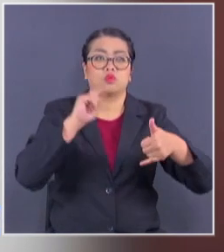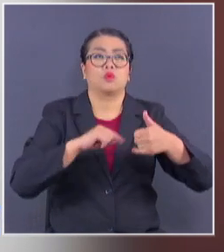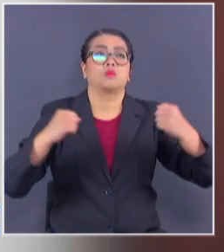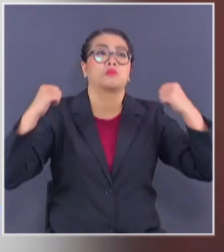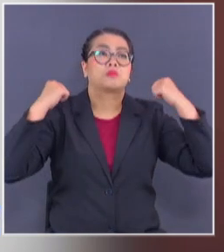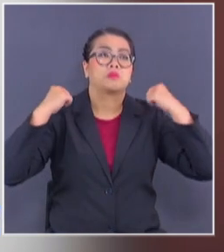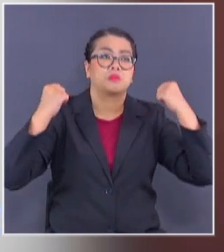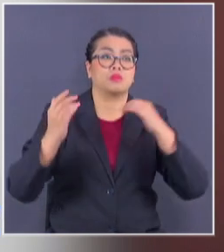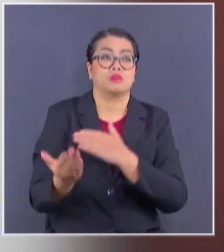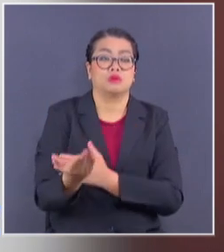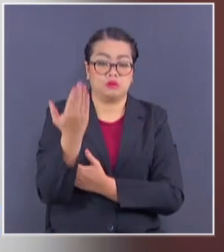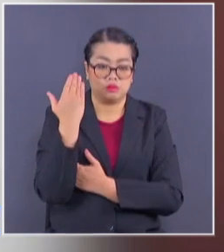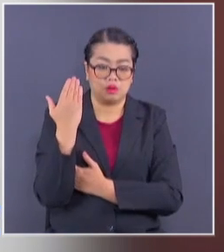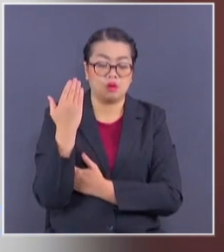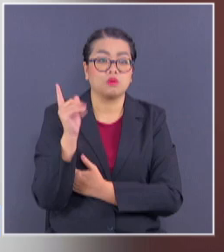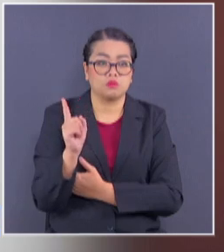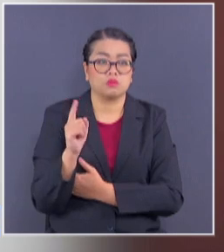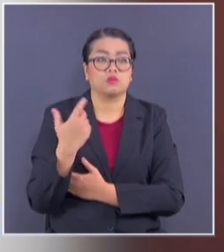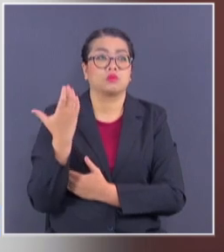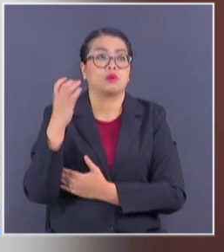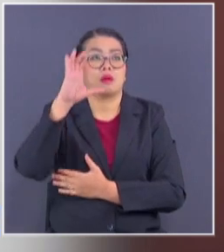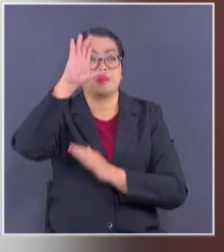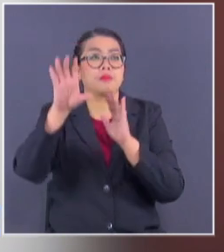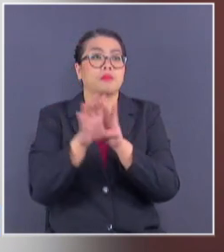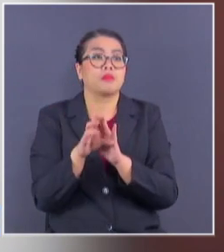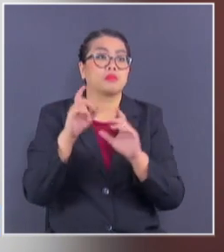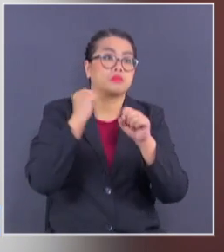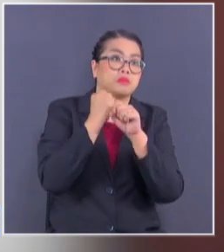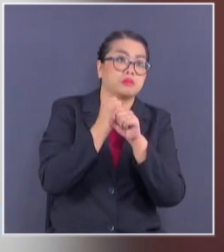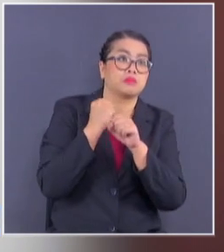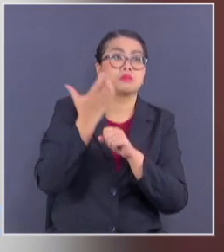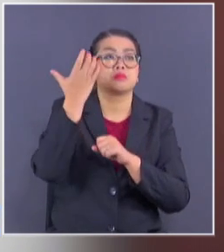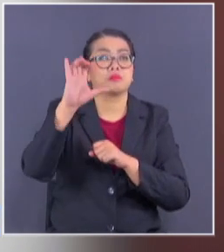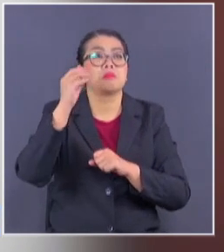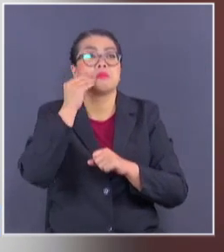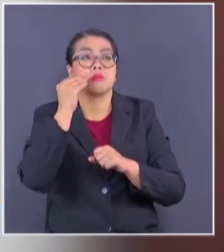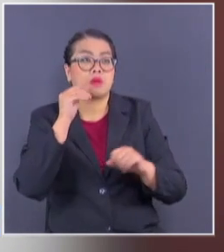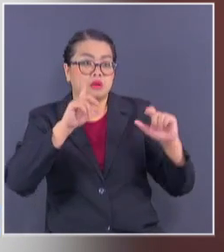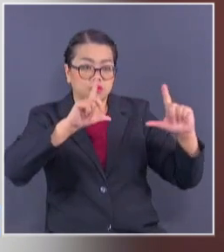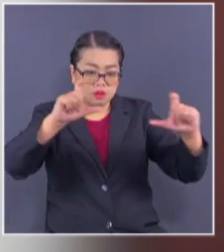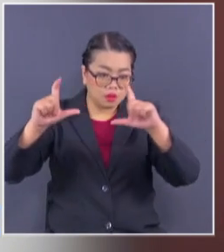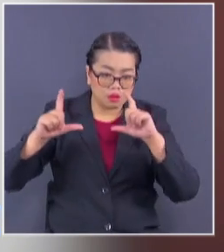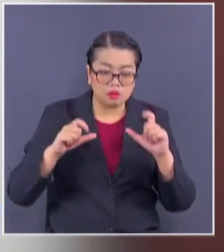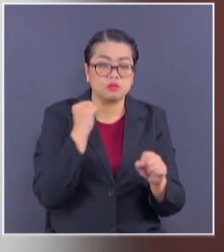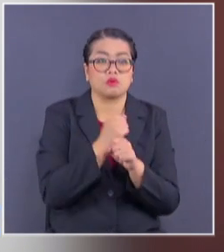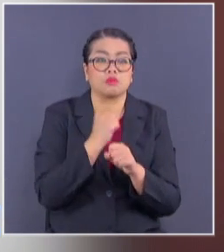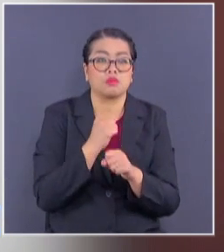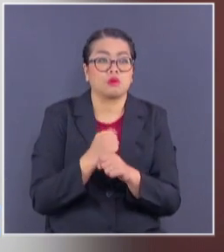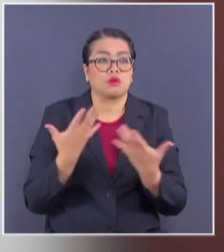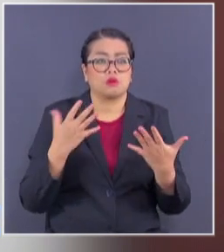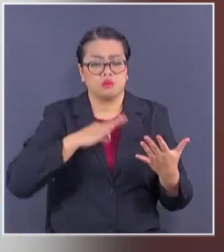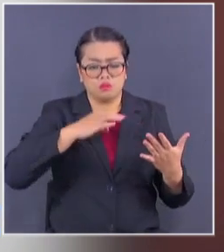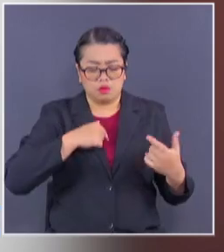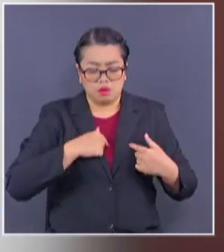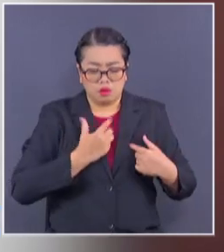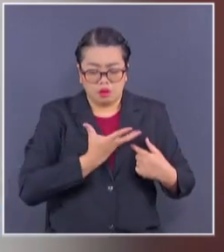แรงและช่วงเช้าก่อนที่จะเสียชีวิตก็ยังโพสต์ภาพบรรยากาศการทำงานที่บ้านระจันโฮมสเตย์ตามปกติอยู่เลยโดยไม่ได้มีวี่แววมาก่